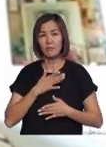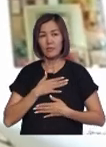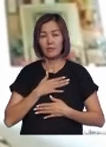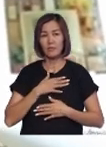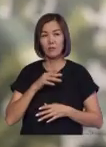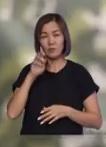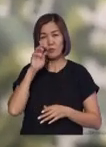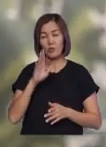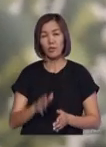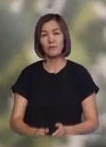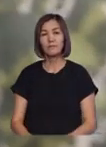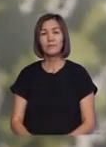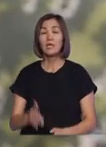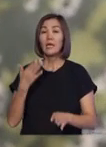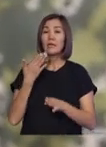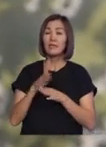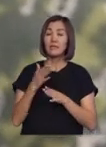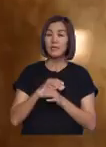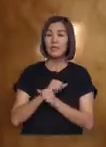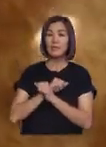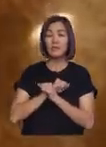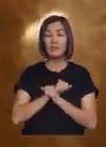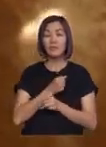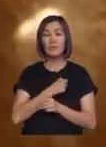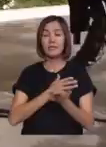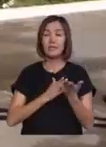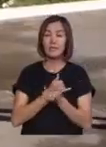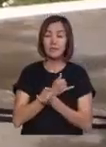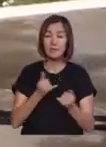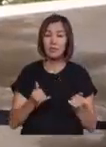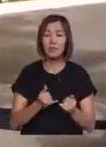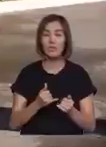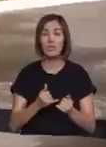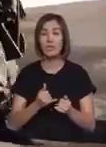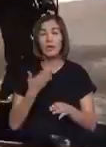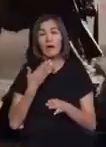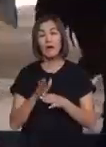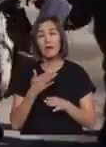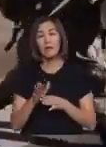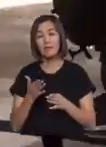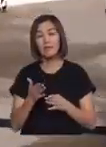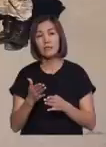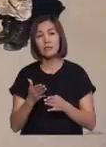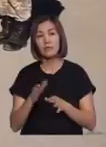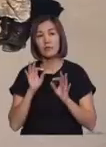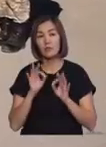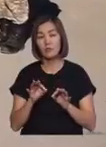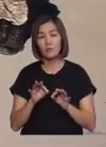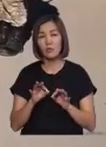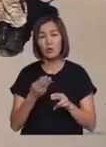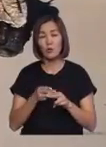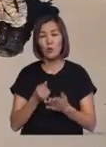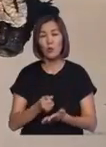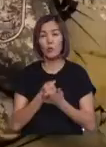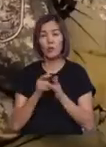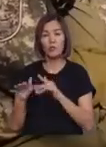отанымыз. Несиелік демалыс әскери қызметшілерге қаржылық мәселелерді оңтайлы шешудің ұтымды жолы. Осы қолдау шарасы